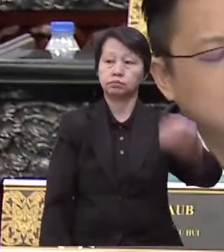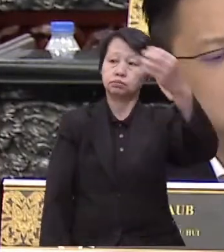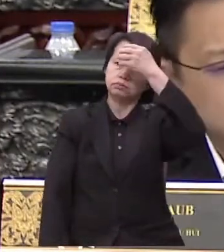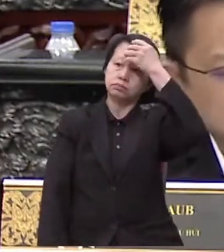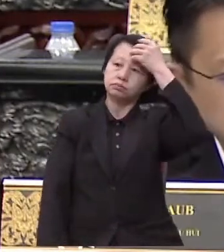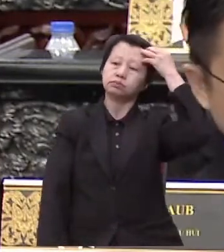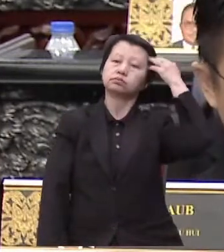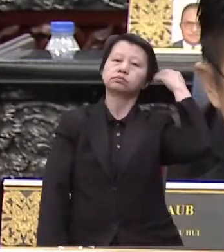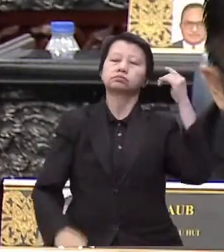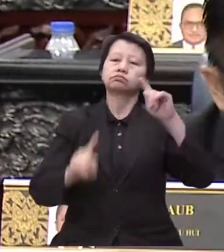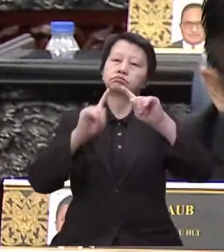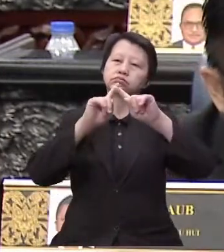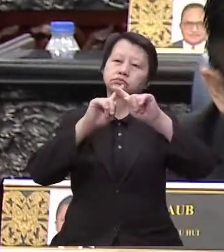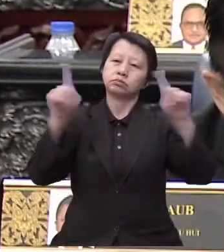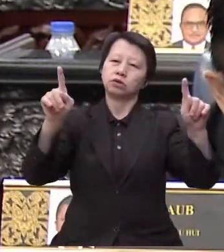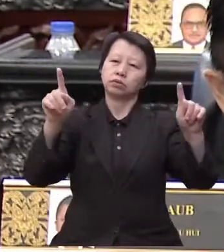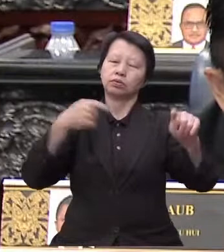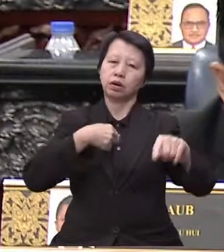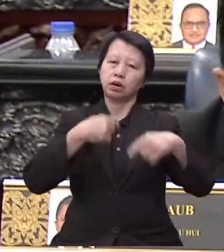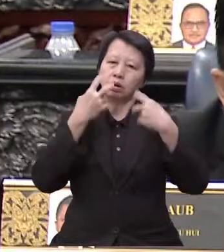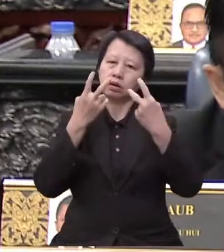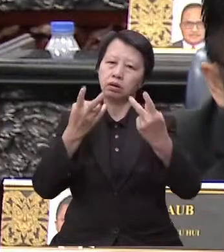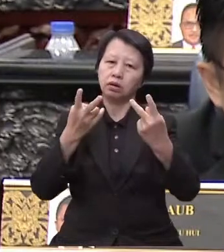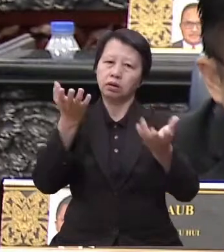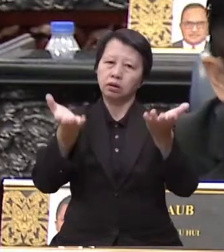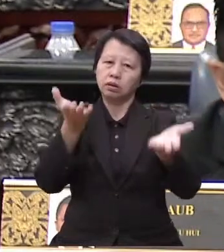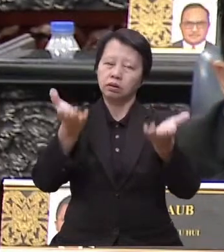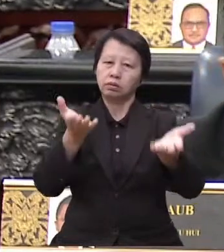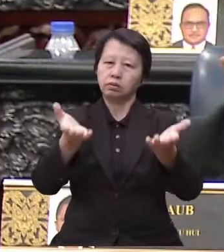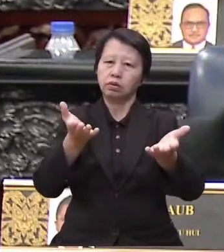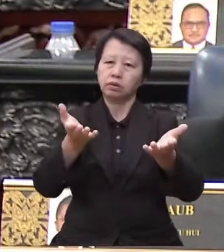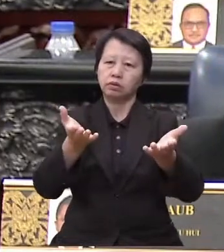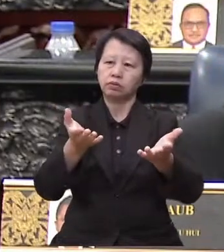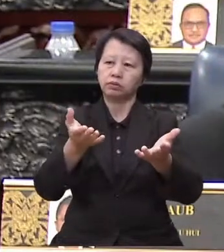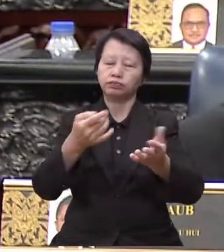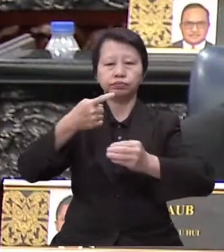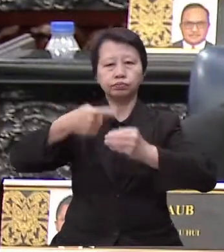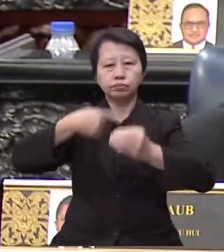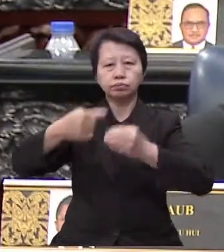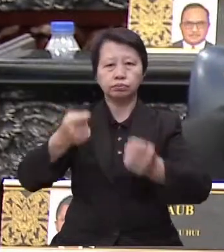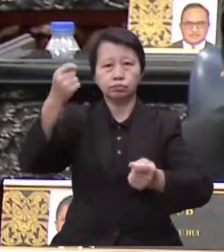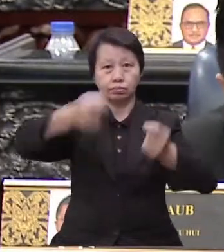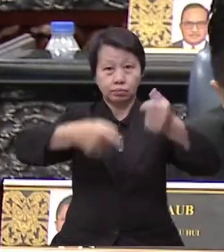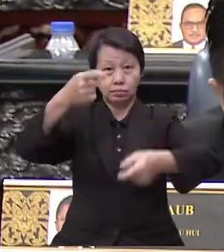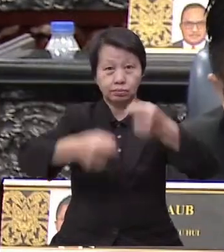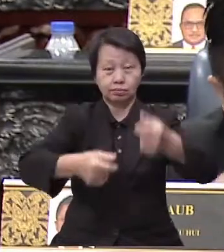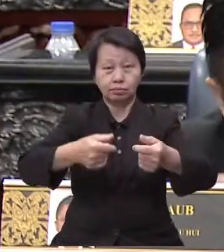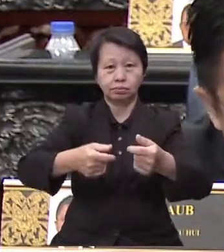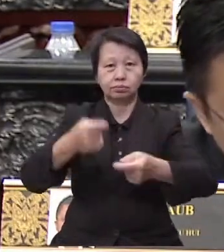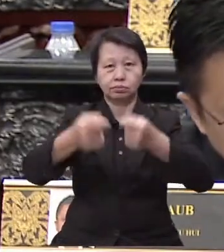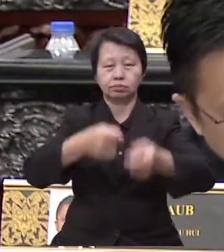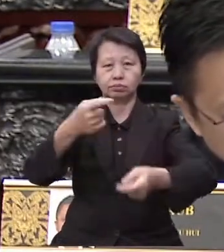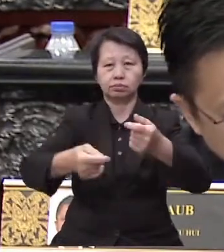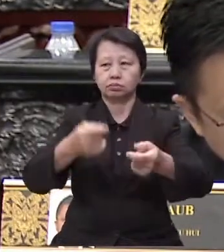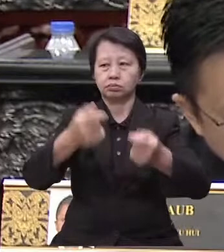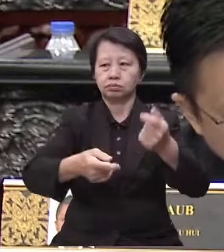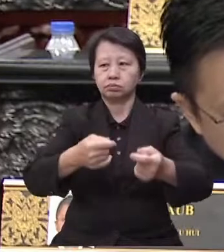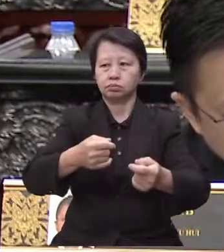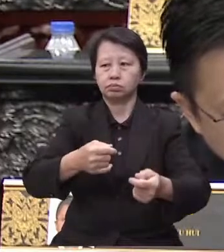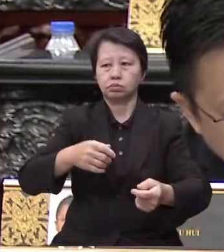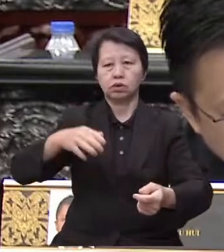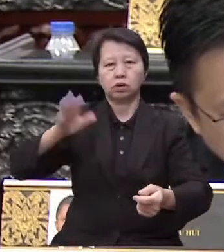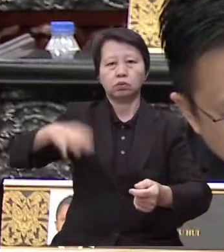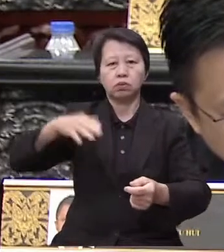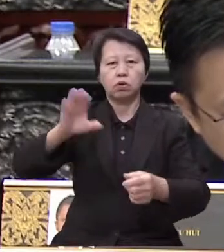Namun saya lihat mungkin saluran dari segi sumbangan kewangan itu tidak mungkin